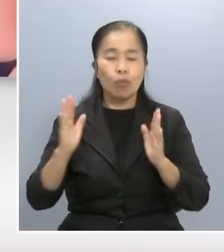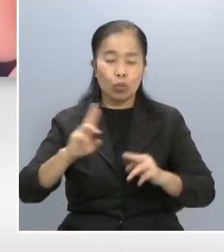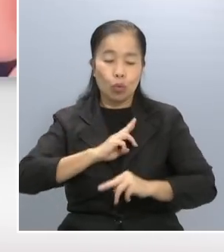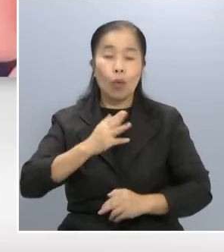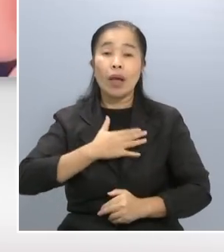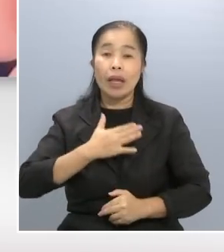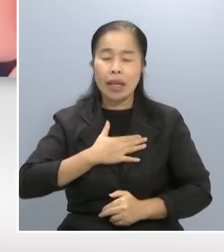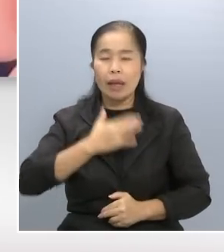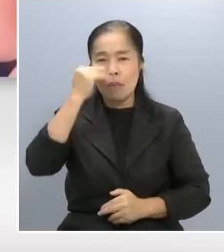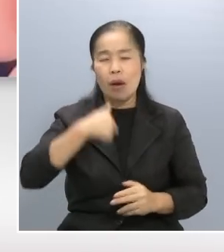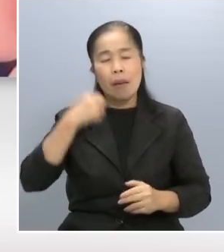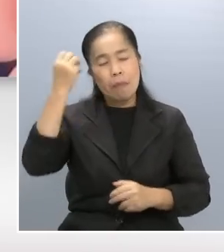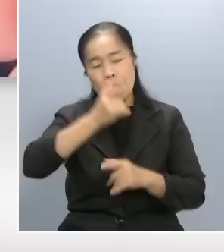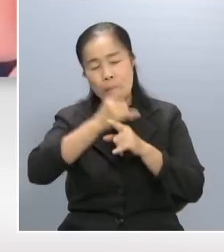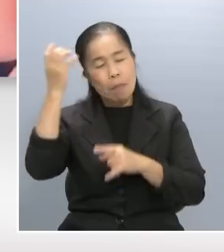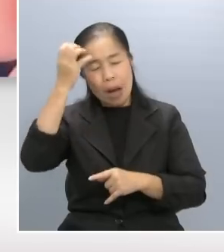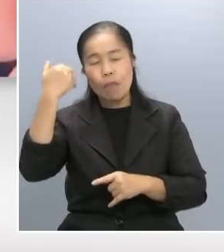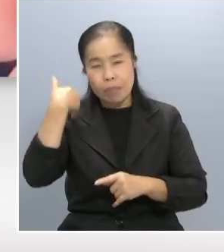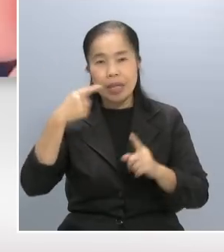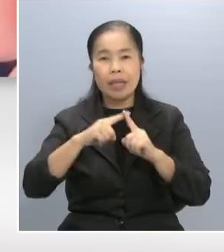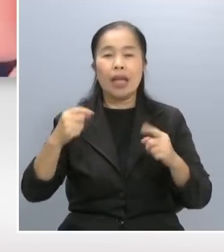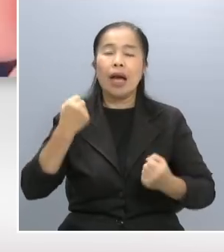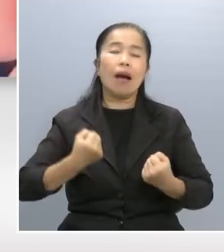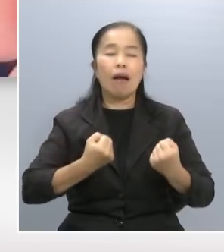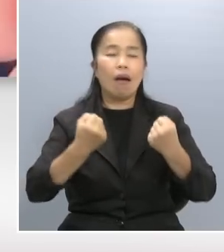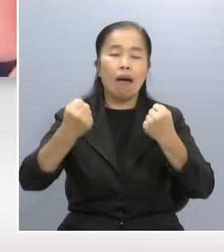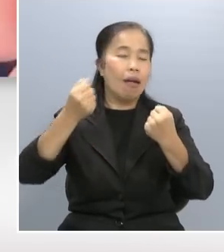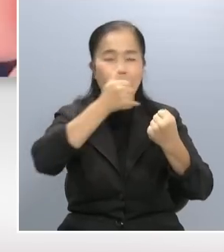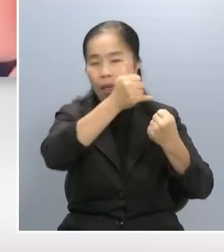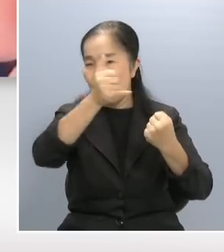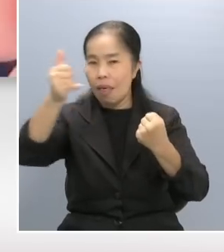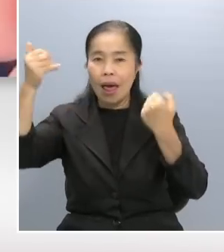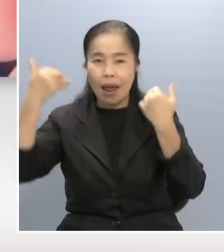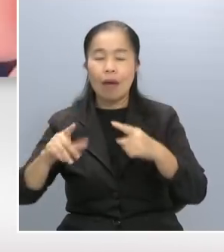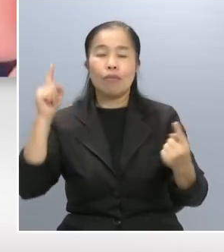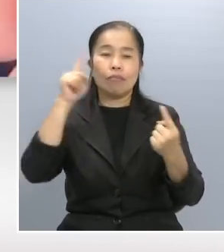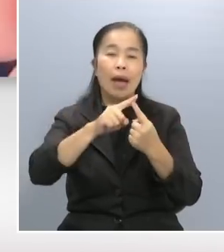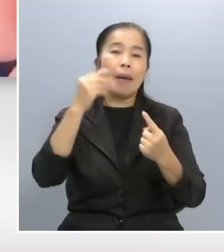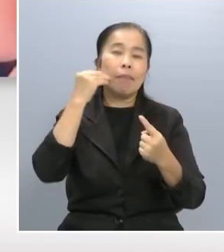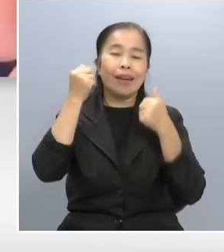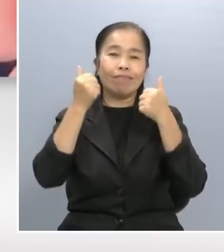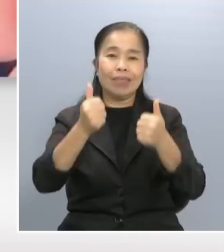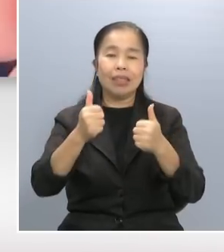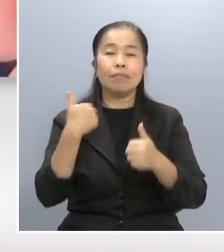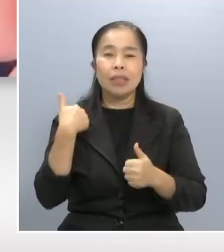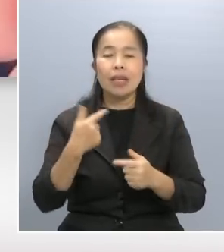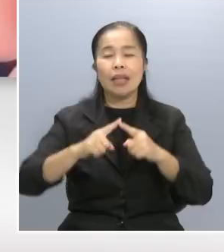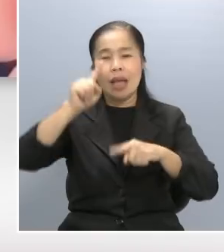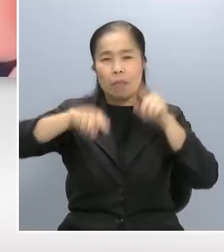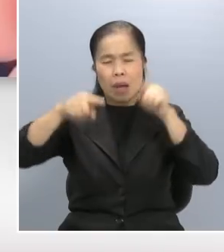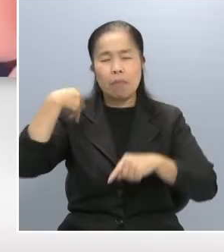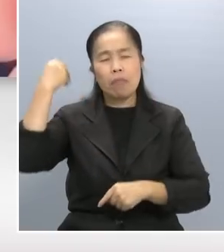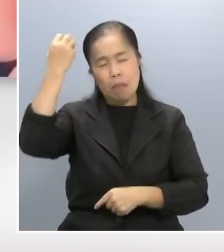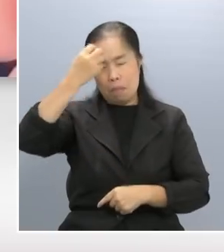ไม่ว่าจะเมาแค่ไหนพาตัวเองขับรถไปทั่วทุกที่ทุกแห่งกลับถึงบ้านโดยปลอดภัยแม้บางครั้งจะเมา